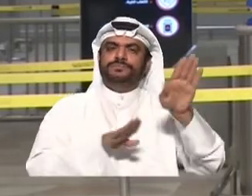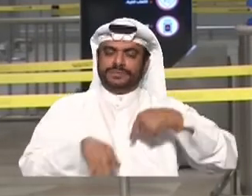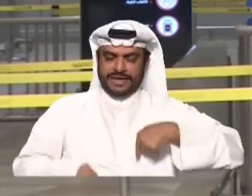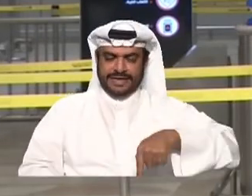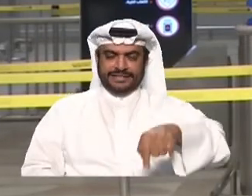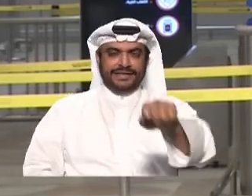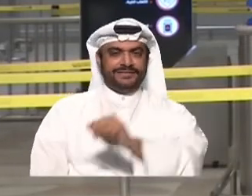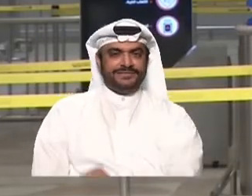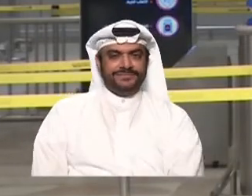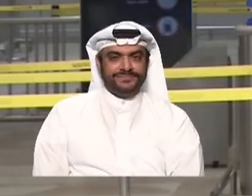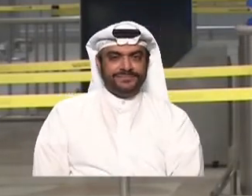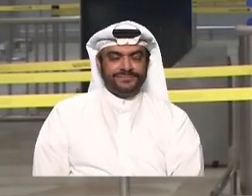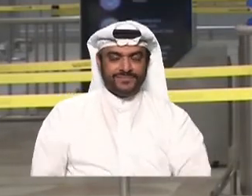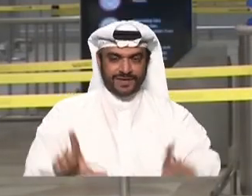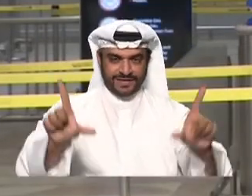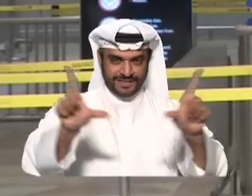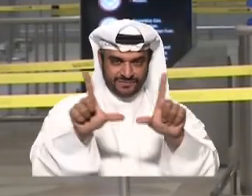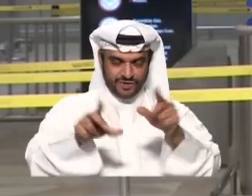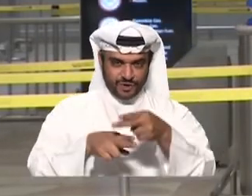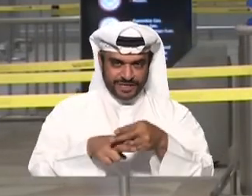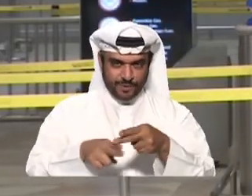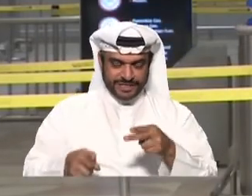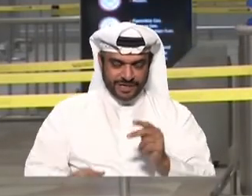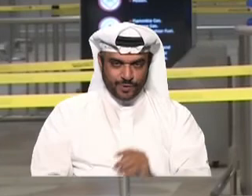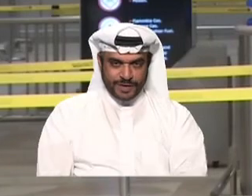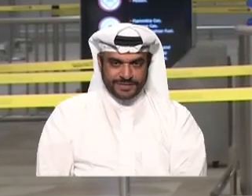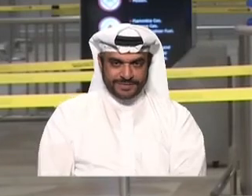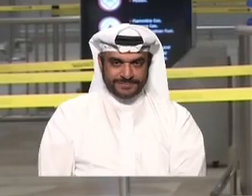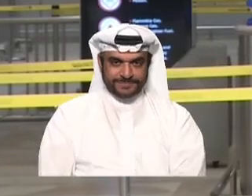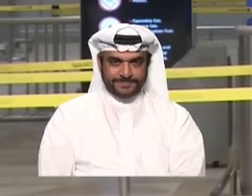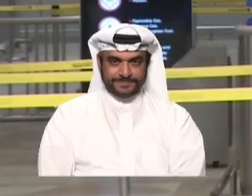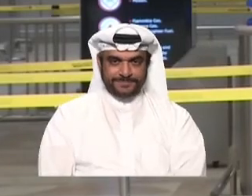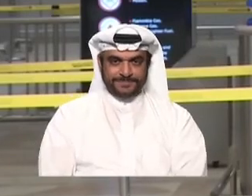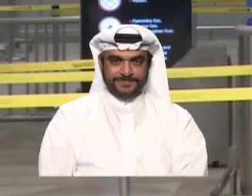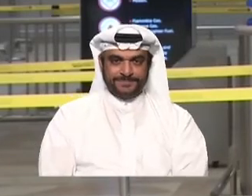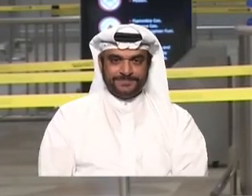حتى هذه اللحظة. يوسف صفر، تلفزيون دولة الكويت.